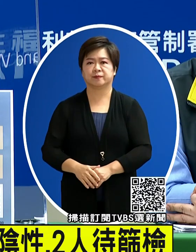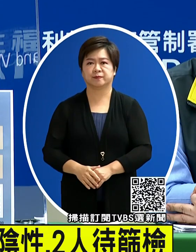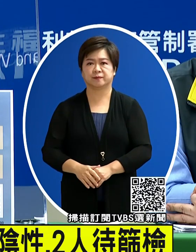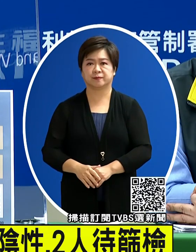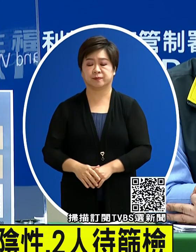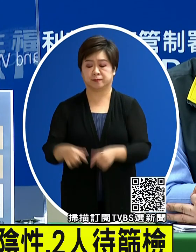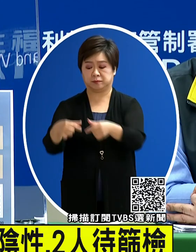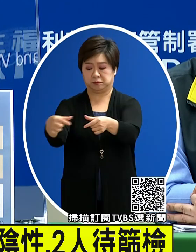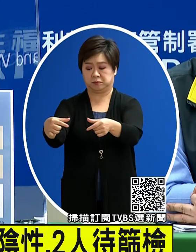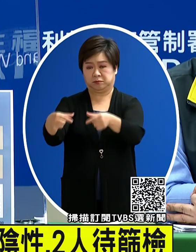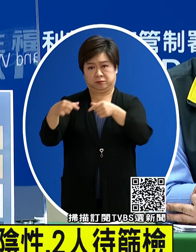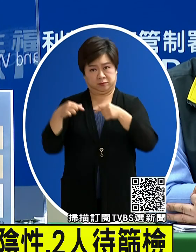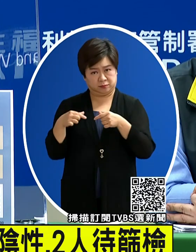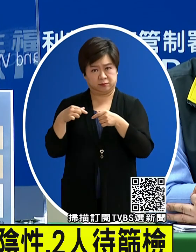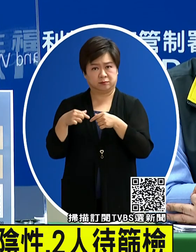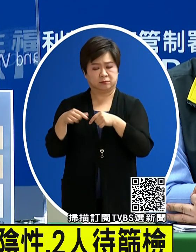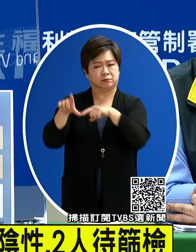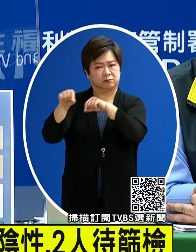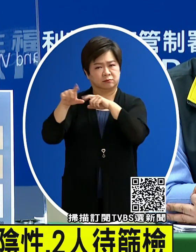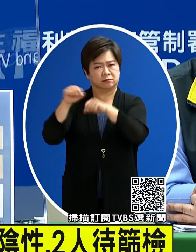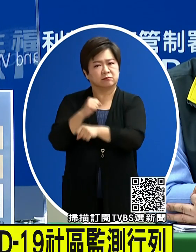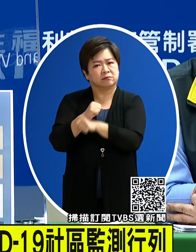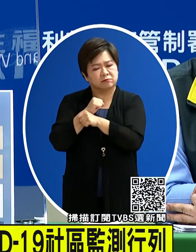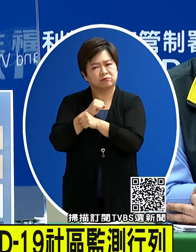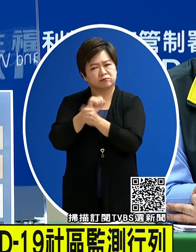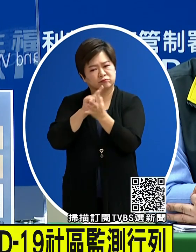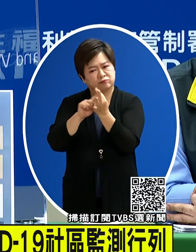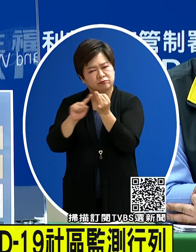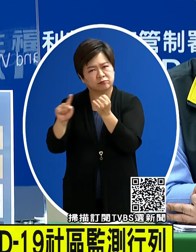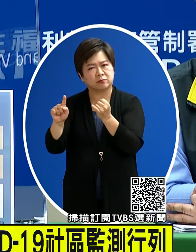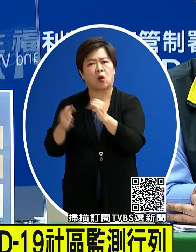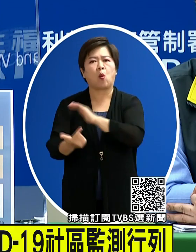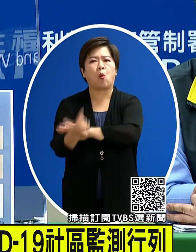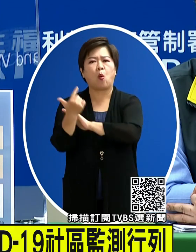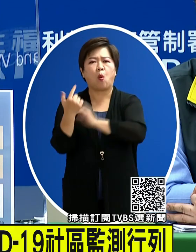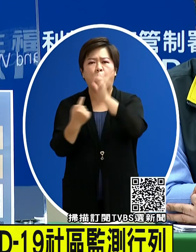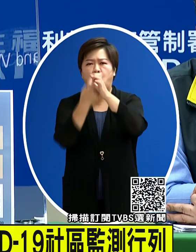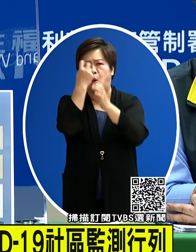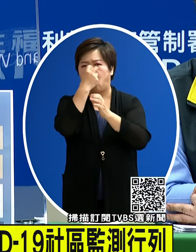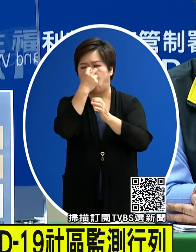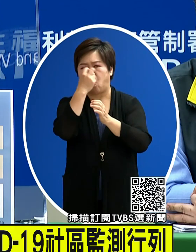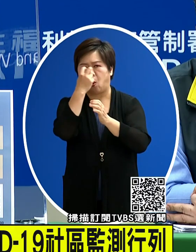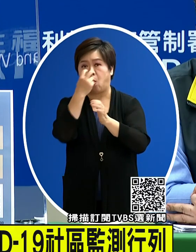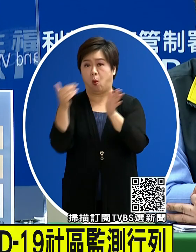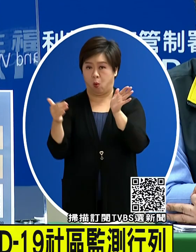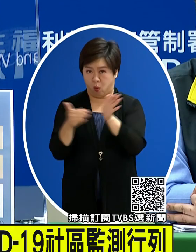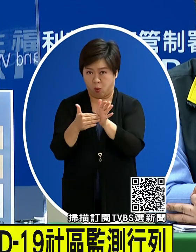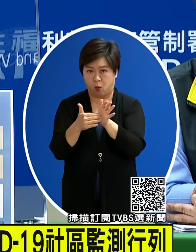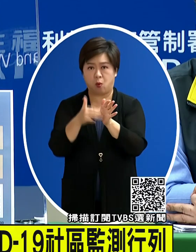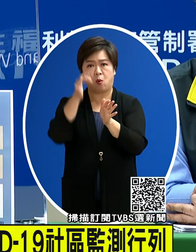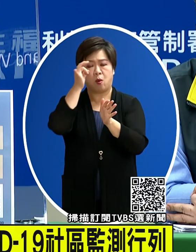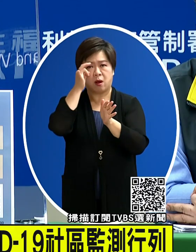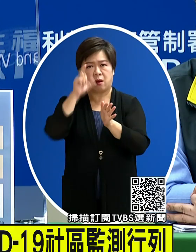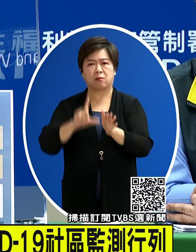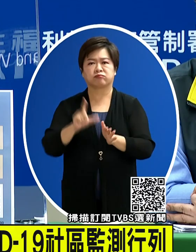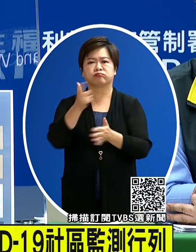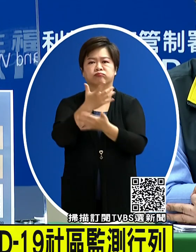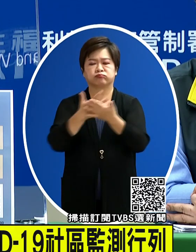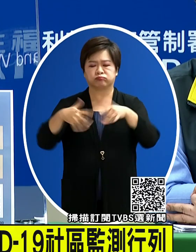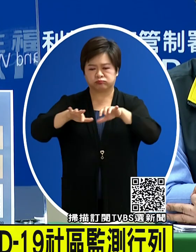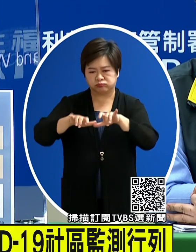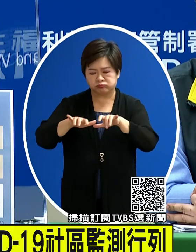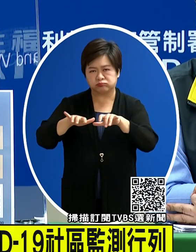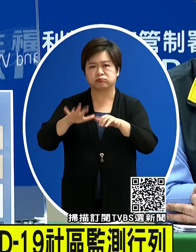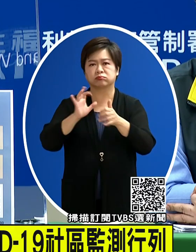4剂以后，那配合应注意事项的说明内容，尽速的裁剪， 然后哈、啊、到线上填写试